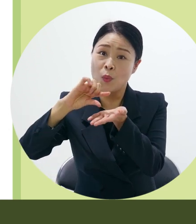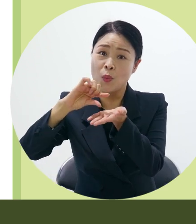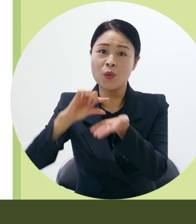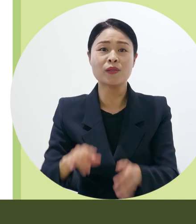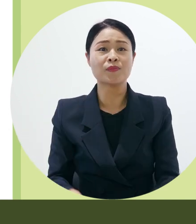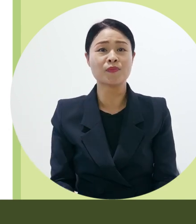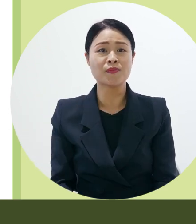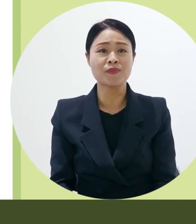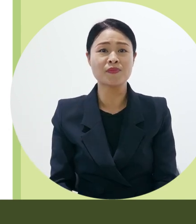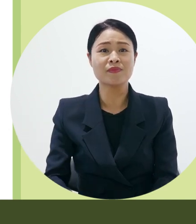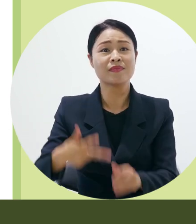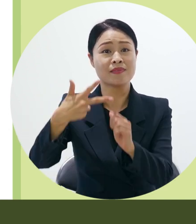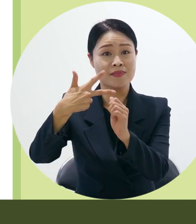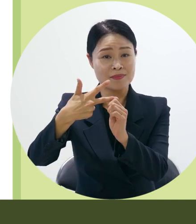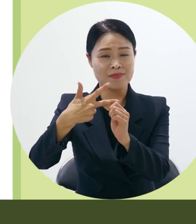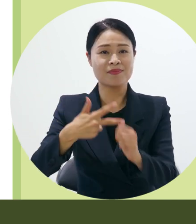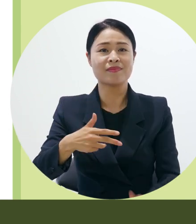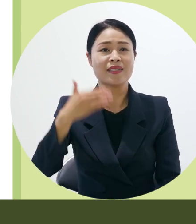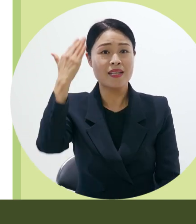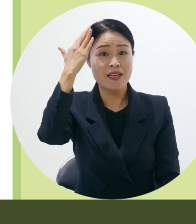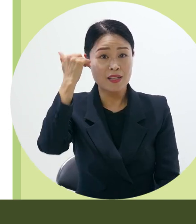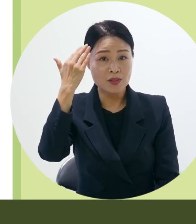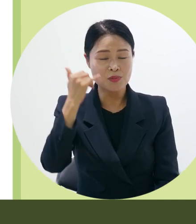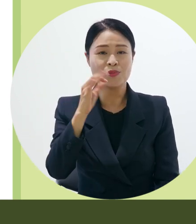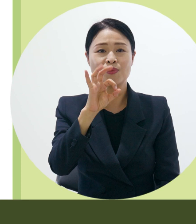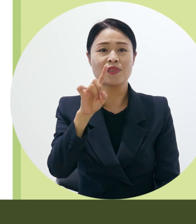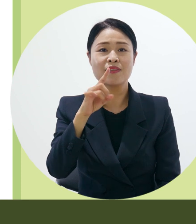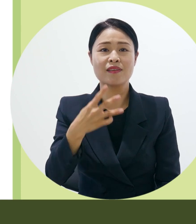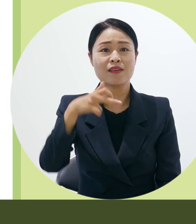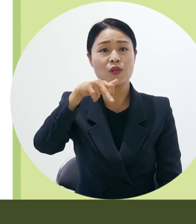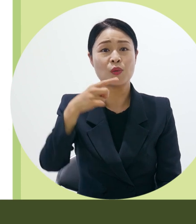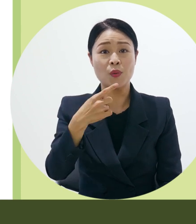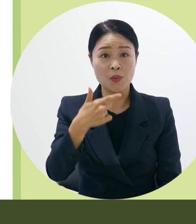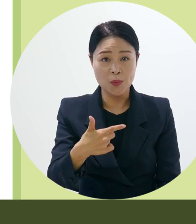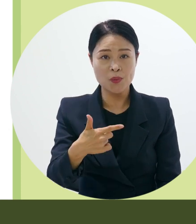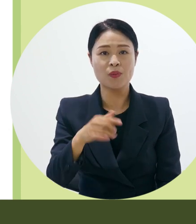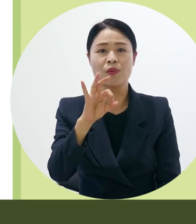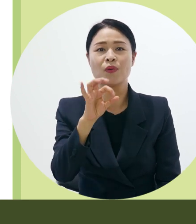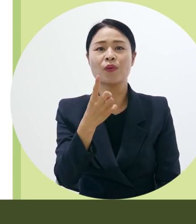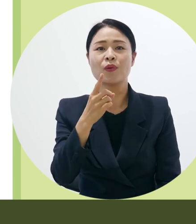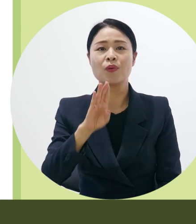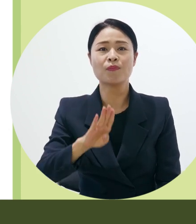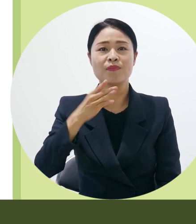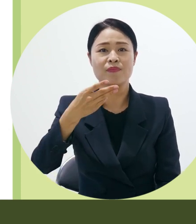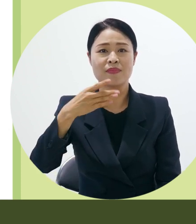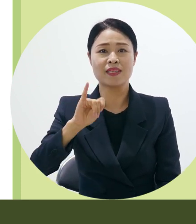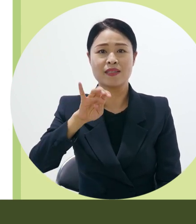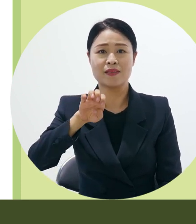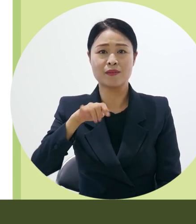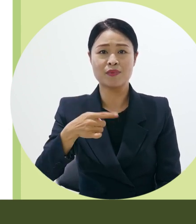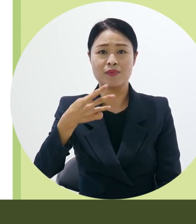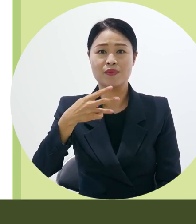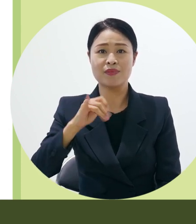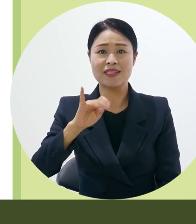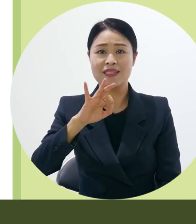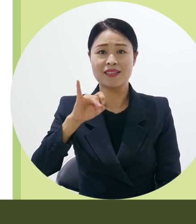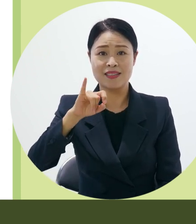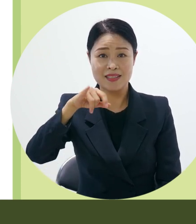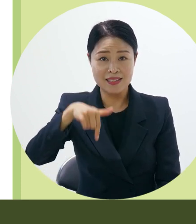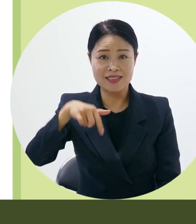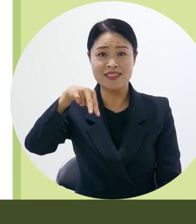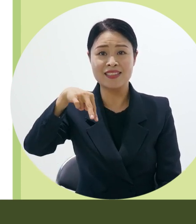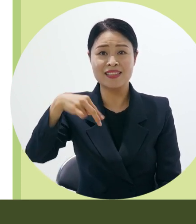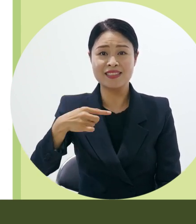제품. 13. 솔레오 코스메틱의 녹십자 그린매드 세니타이저 에탄올